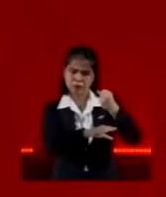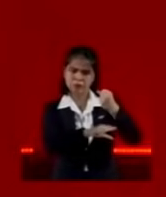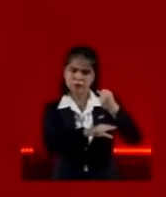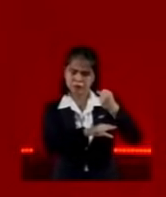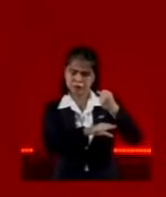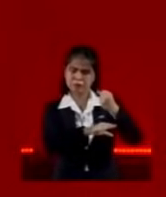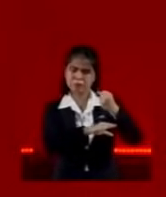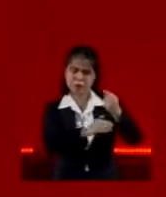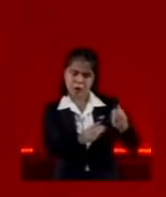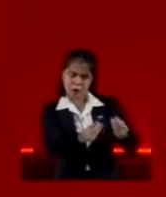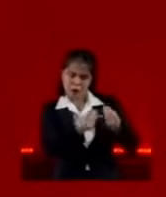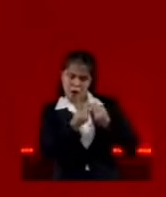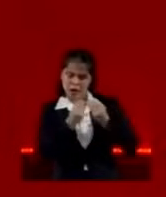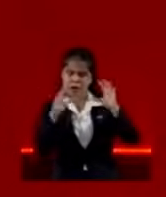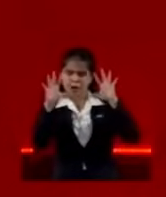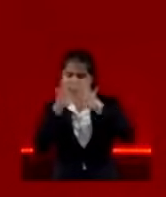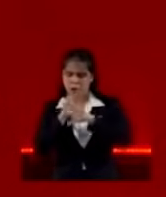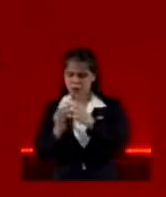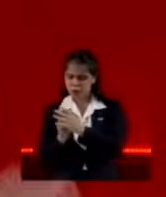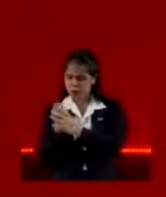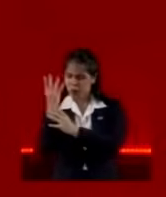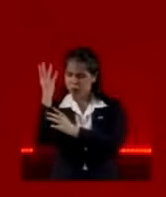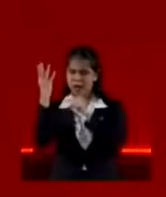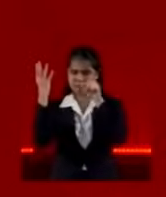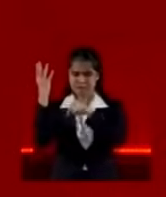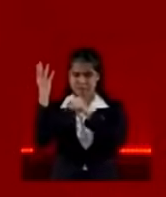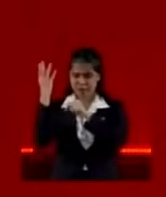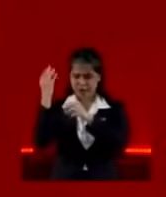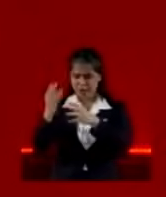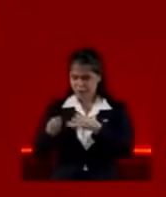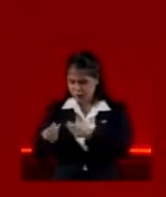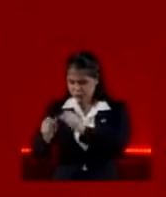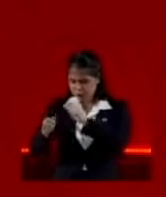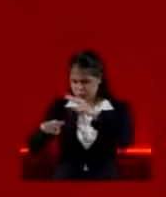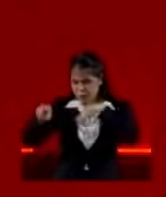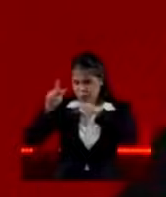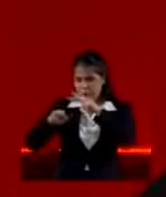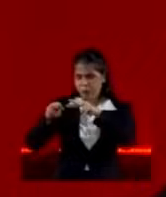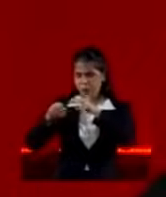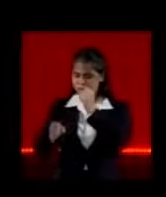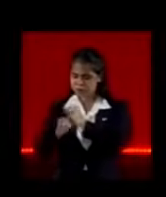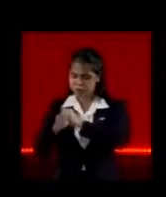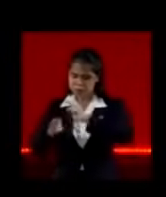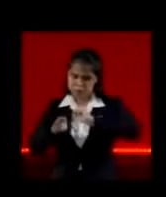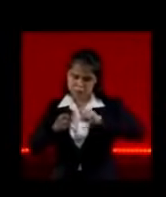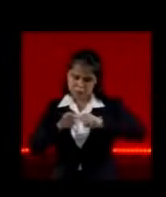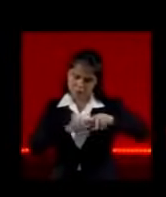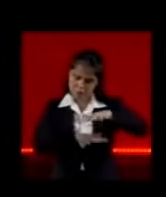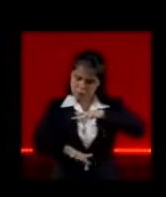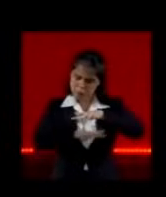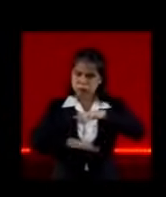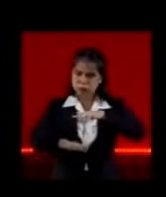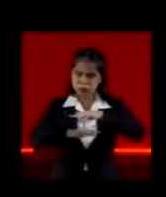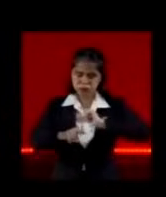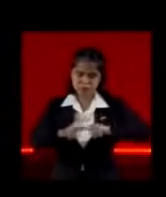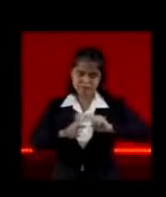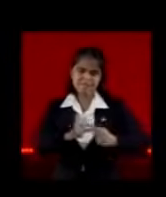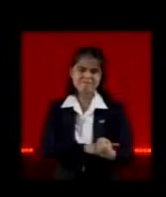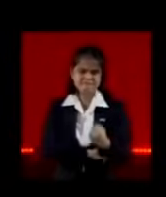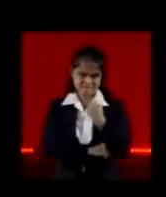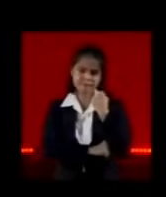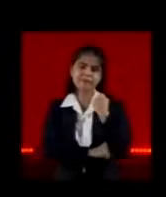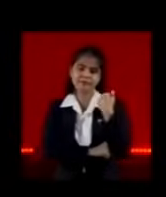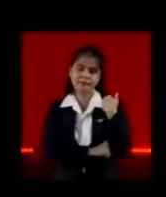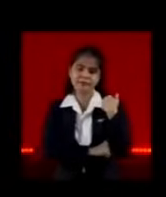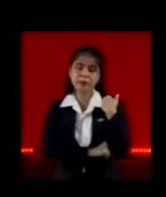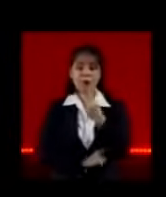บาลที่สามารถจะพลิกแล้วก็วางพื้นฐานการพัฒนาประเ